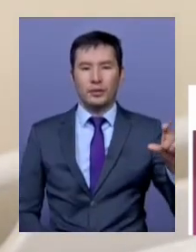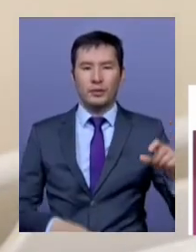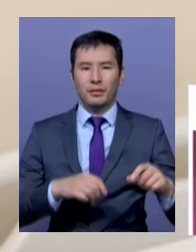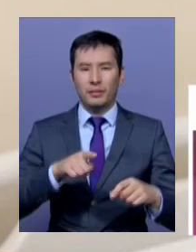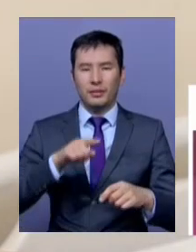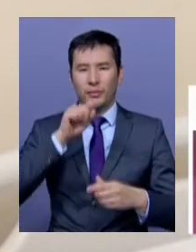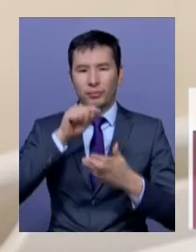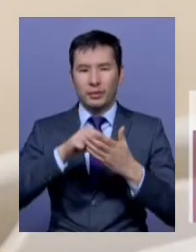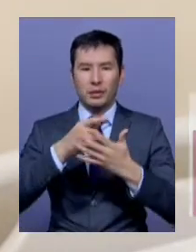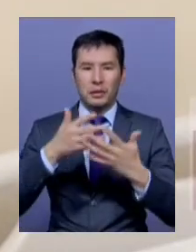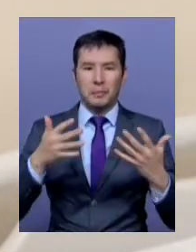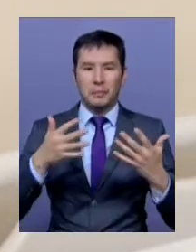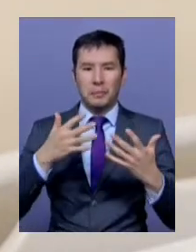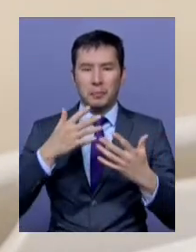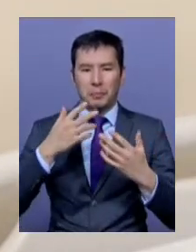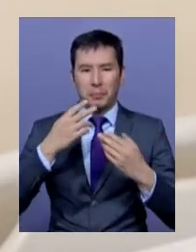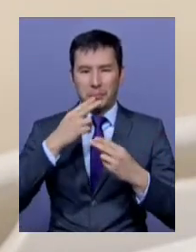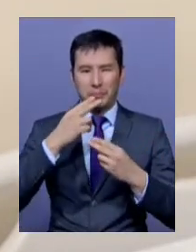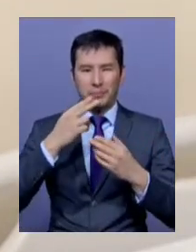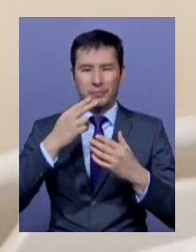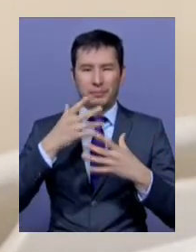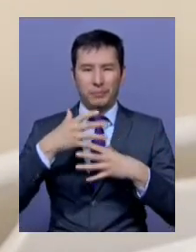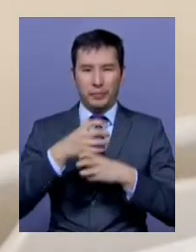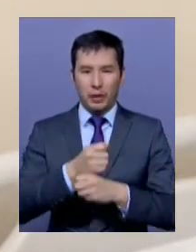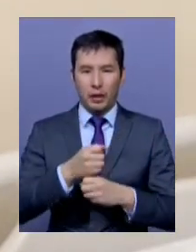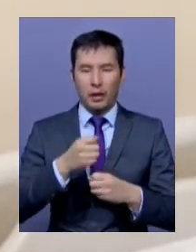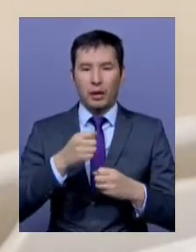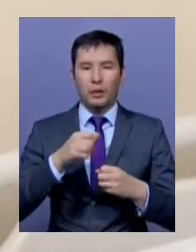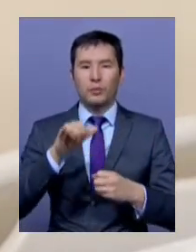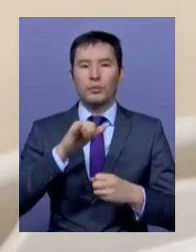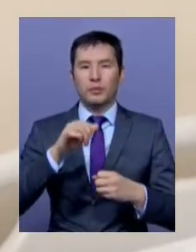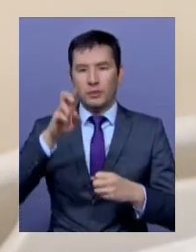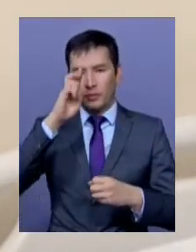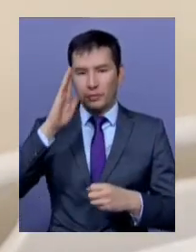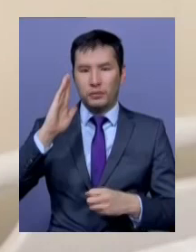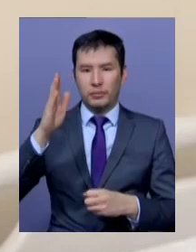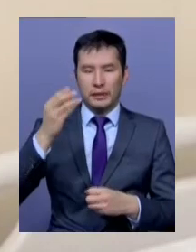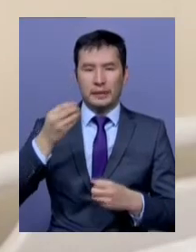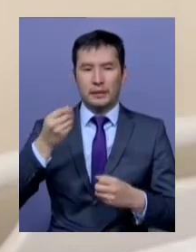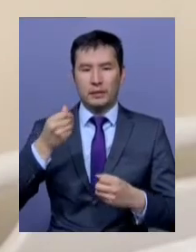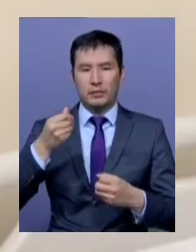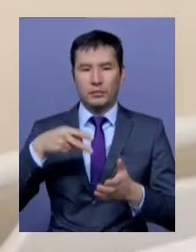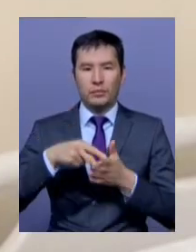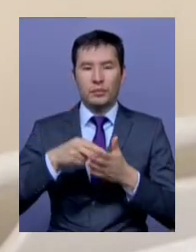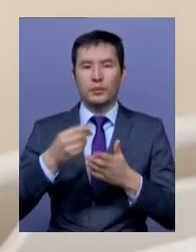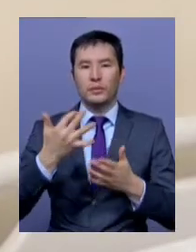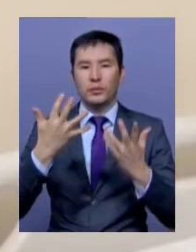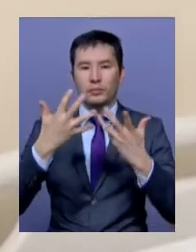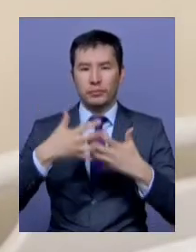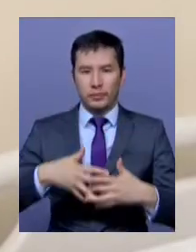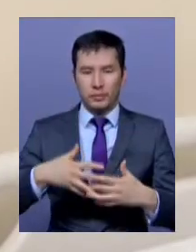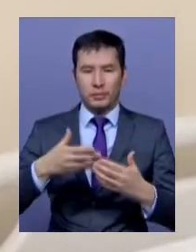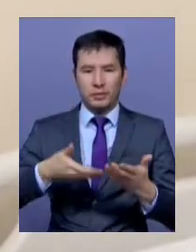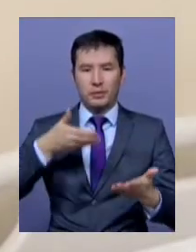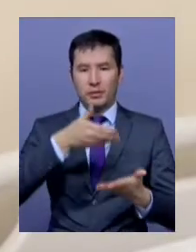дайындадық. 580 штаттық орын бар, осы жерде соның іші 105 дәрігер. Бүгінгі күнге дәрігерлердің барлықтары жұқпалы ауруларға